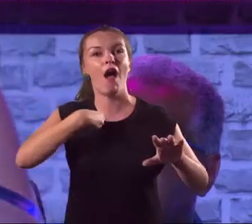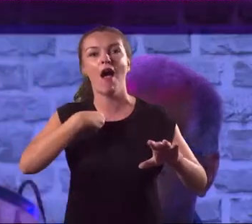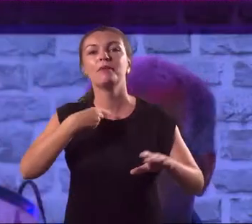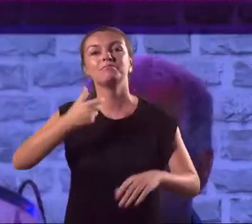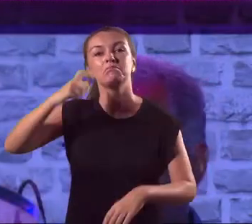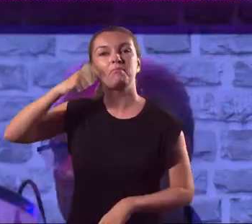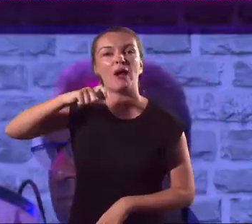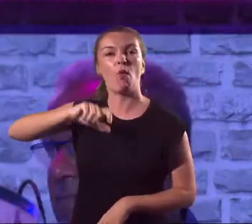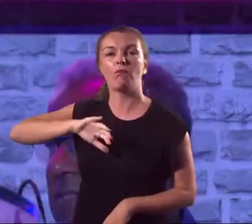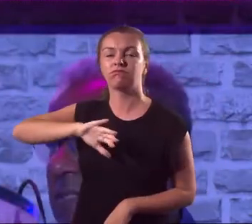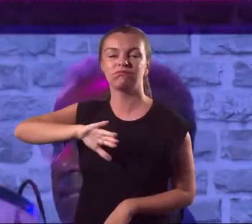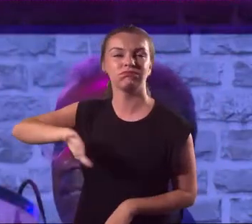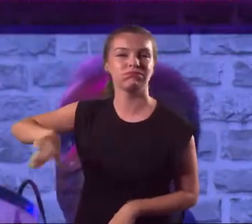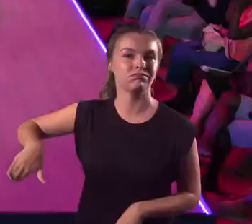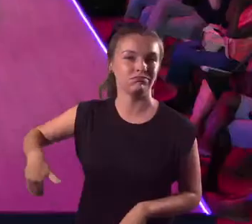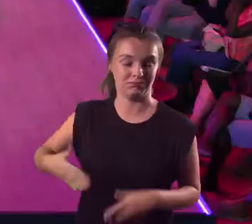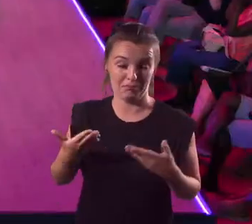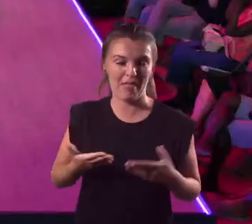commence.